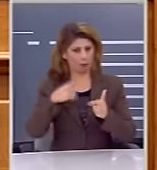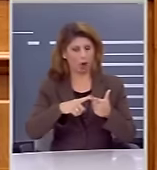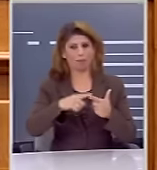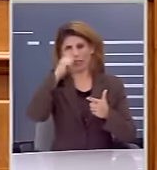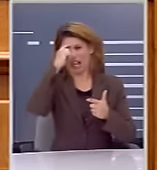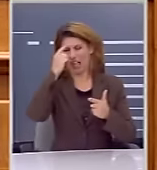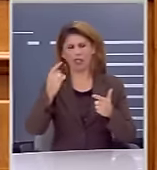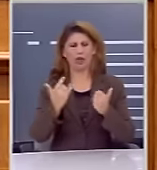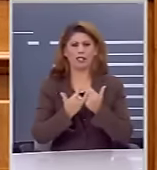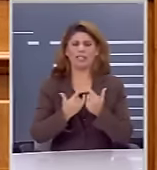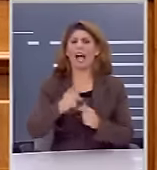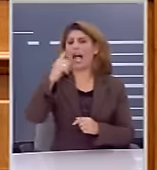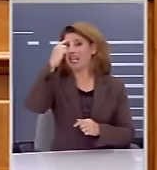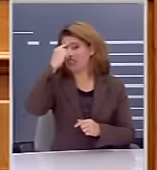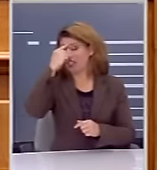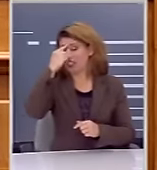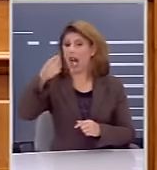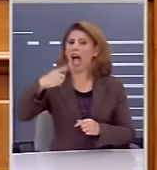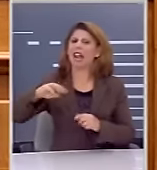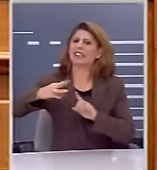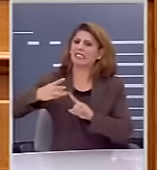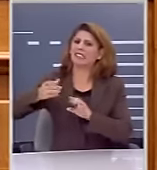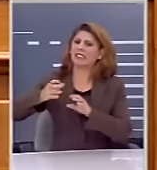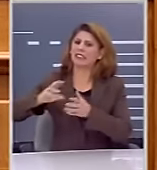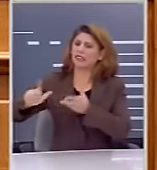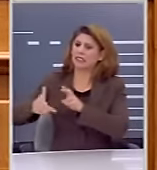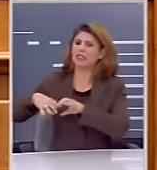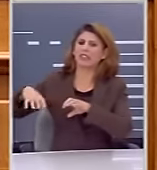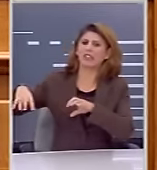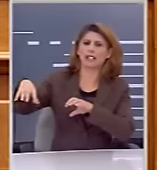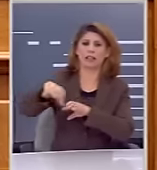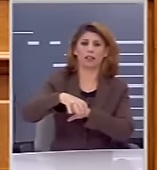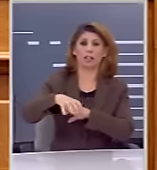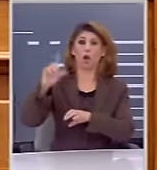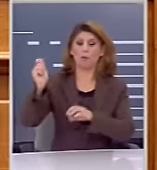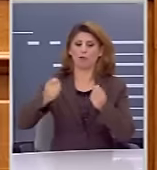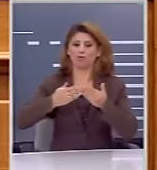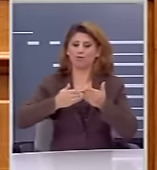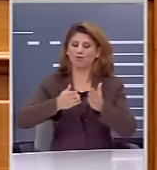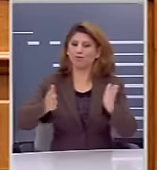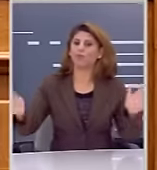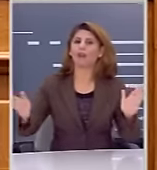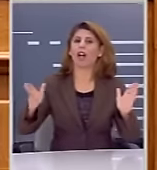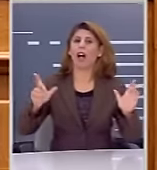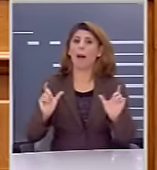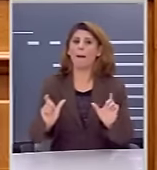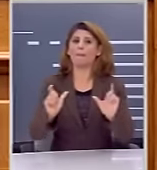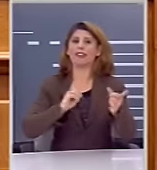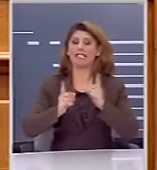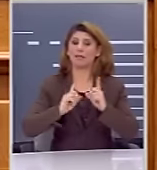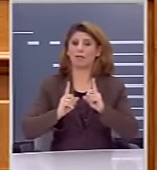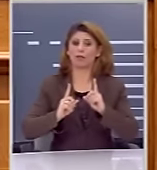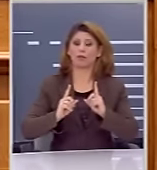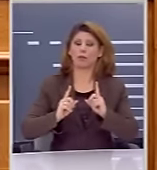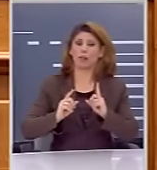Ινδονησία, με την Ινδία, με τρίτες χώρες και στην πολιτική ανοίγματος των αμυντικών συμφωνιών πέραν του